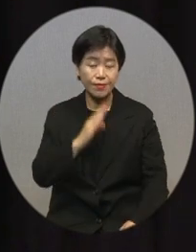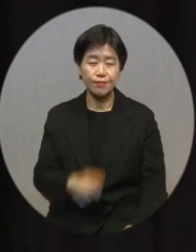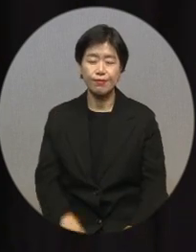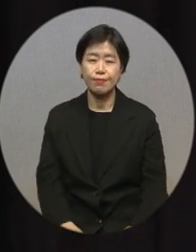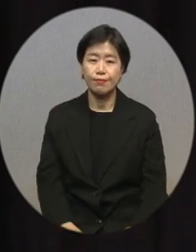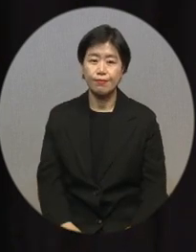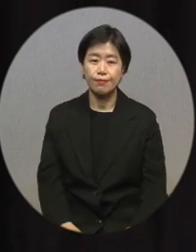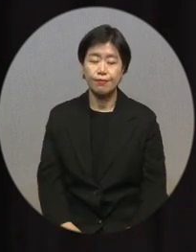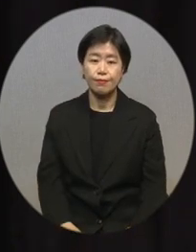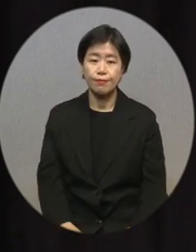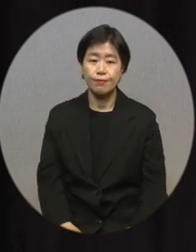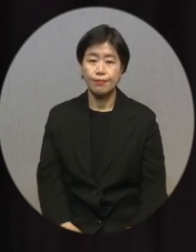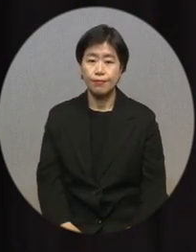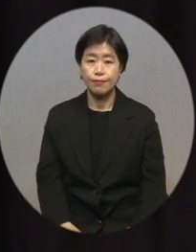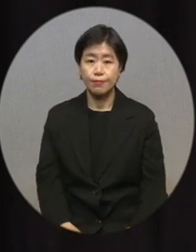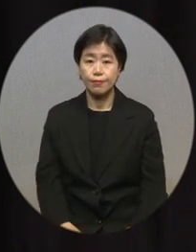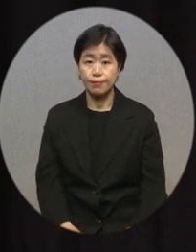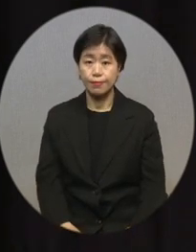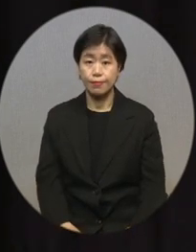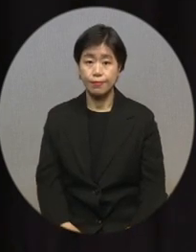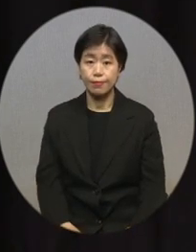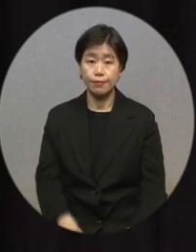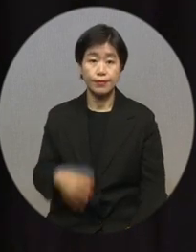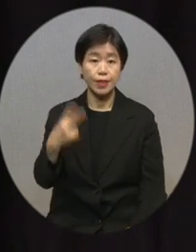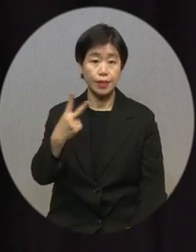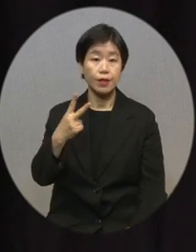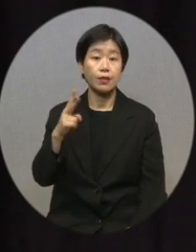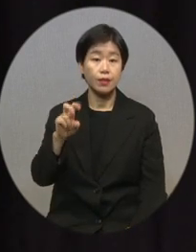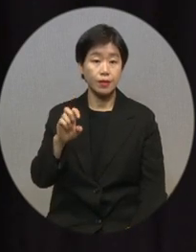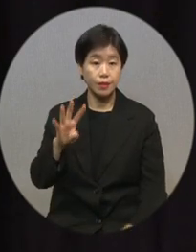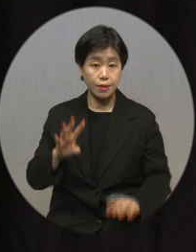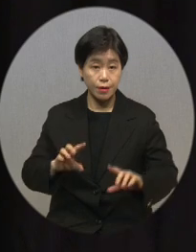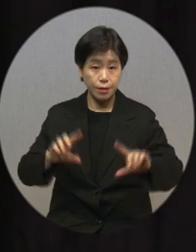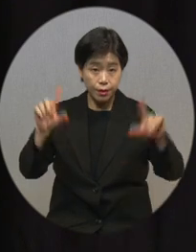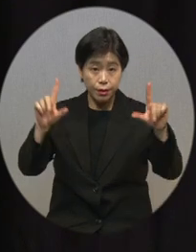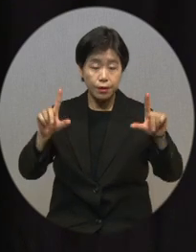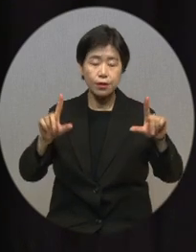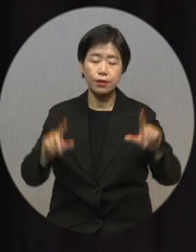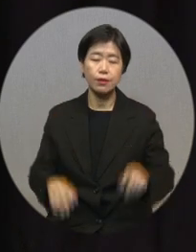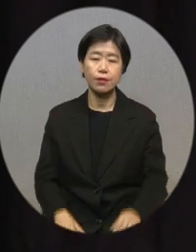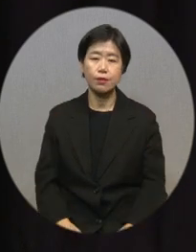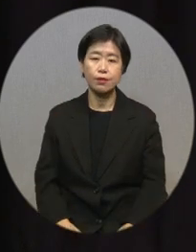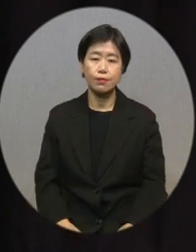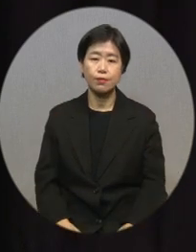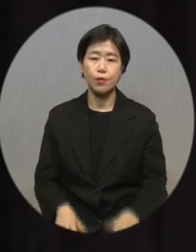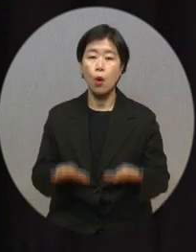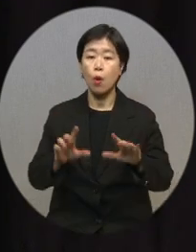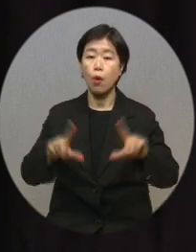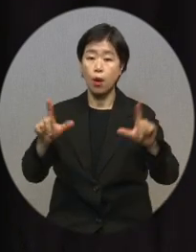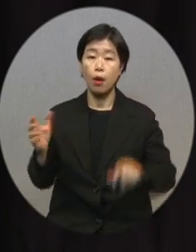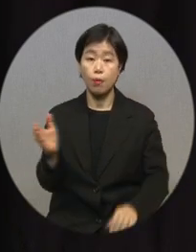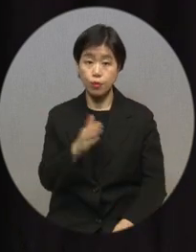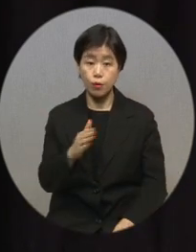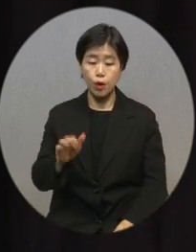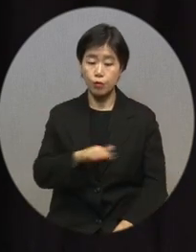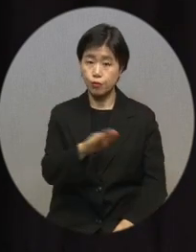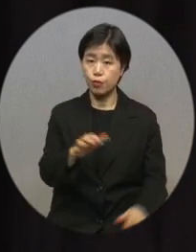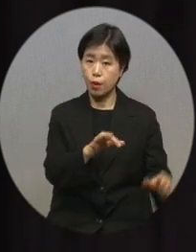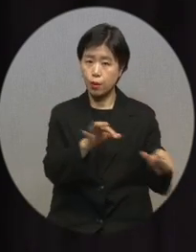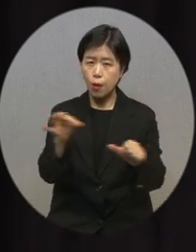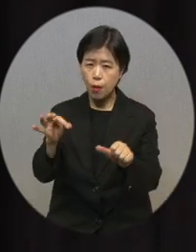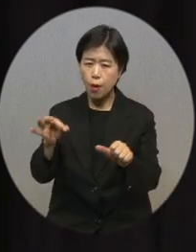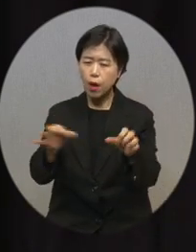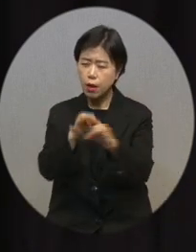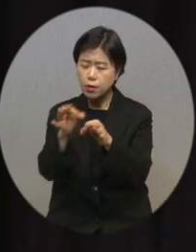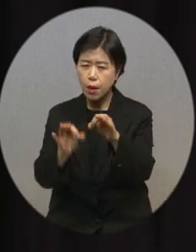것 같습니다. 아, 2024년 올해를 기점으로 우리 고용 시장이 점차